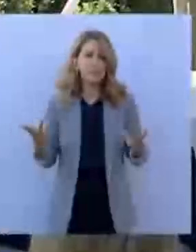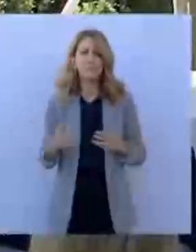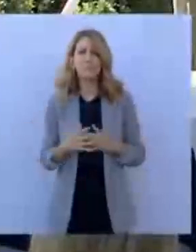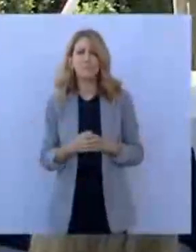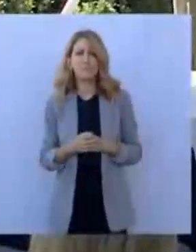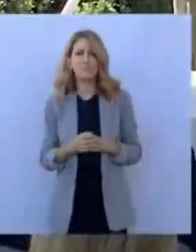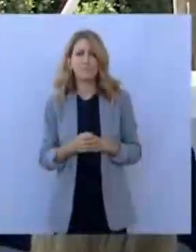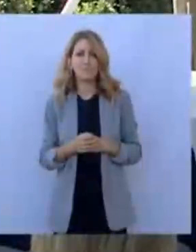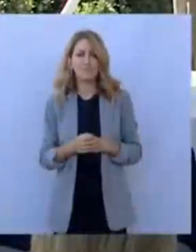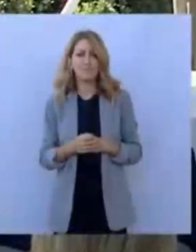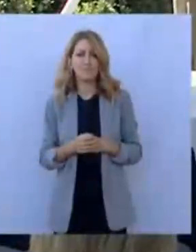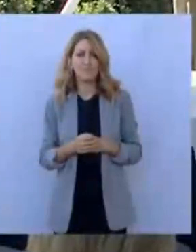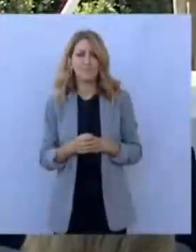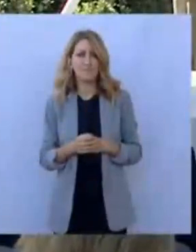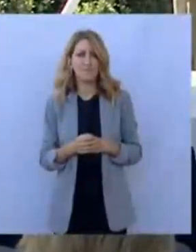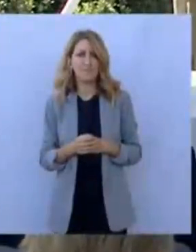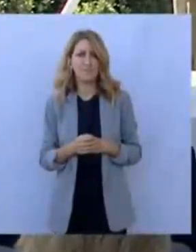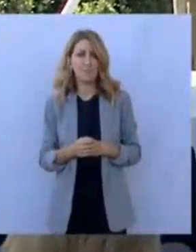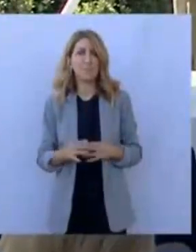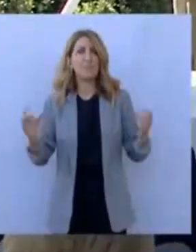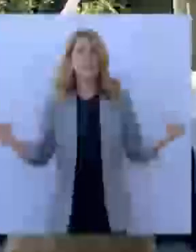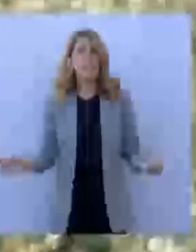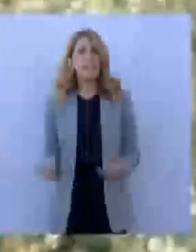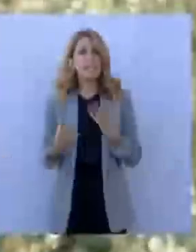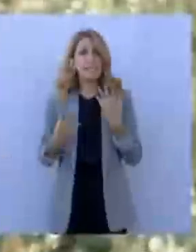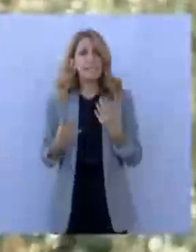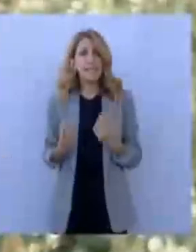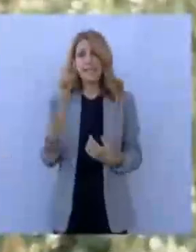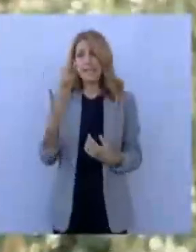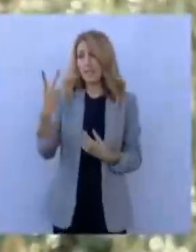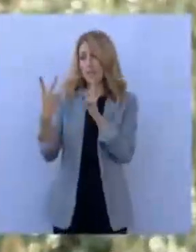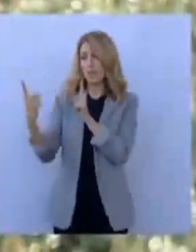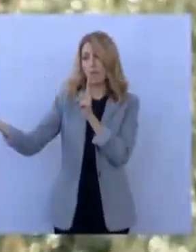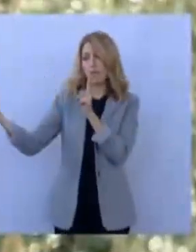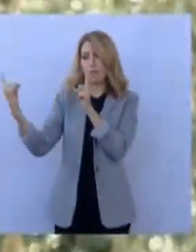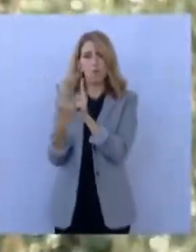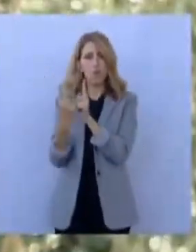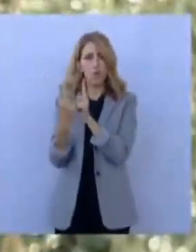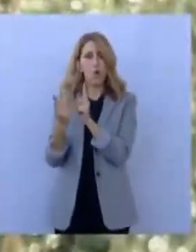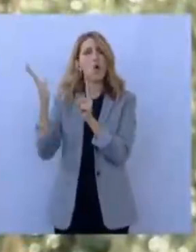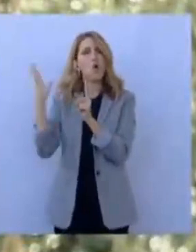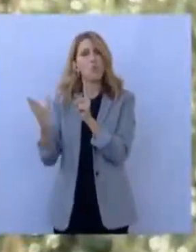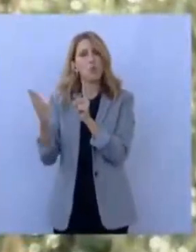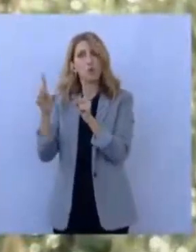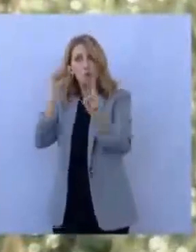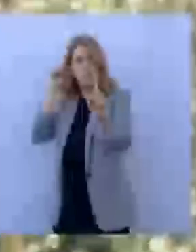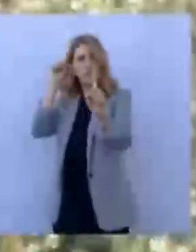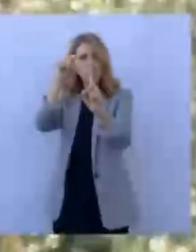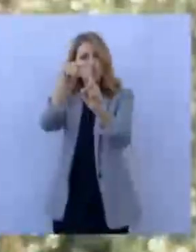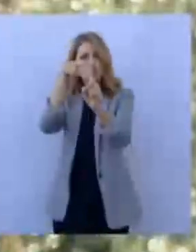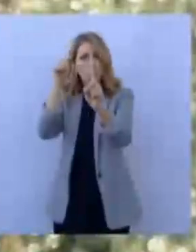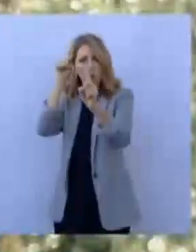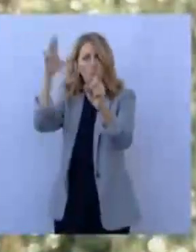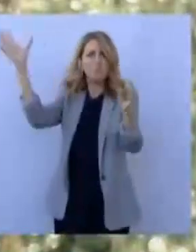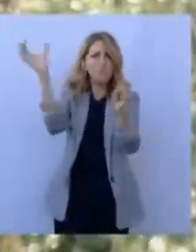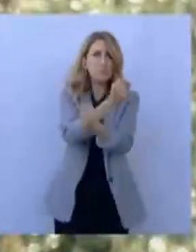together shorten the road. It is an expression of sincere partnership. That when we